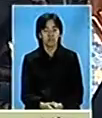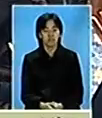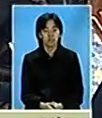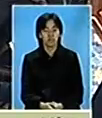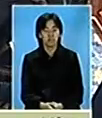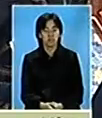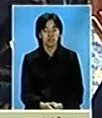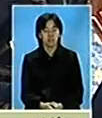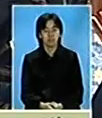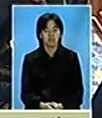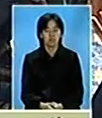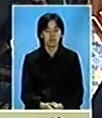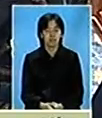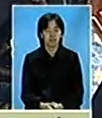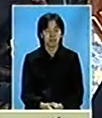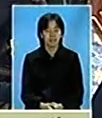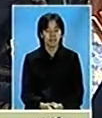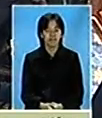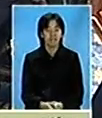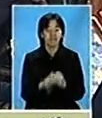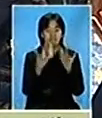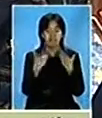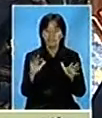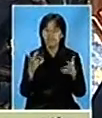ครับท่านทุกท่านแสดงตนเรียบร้อยยังครับ